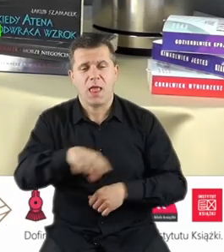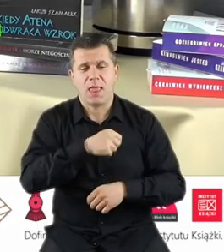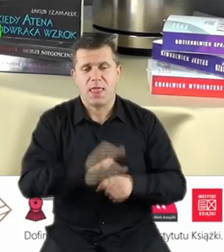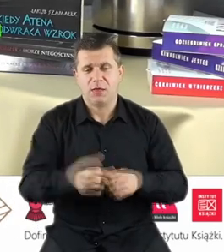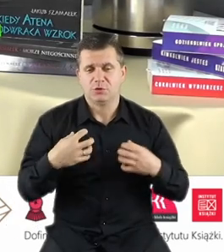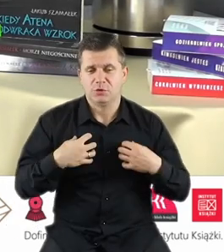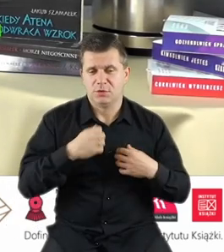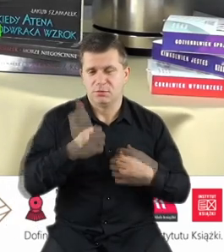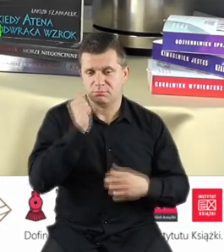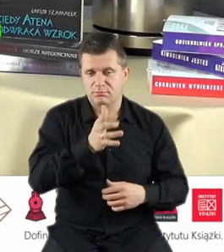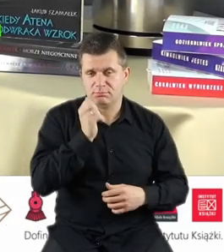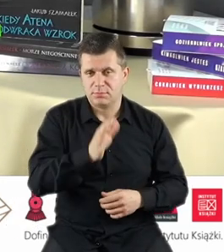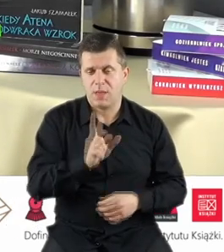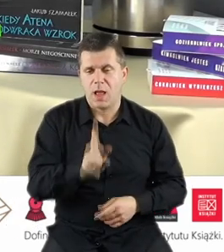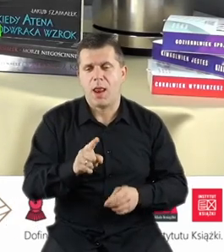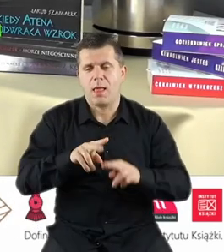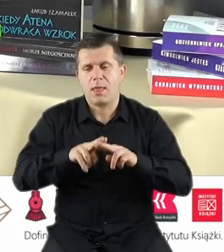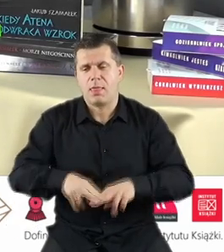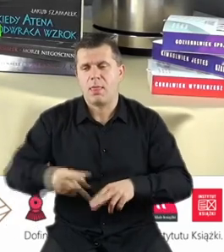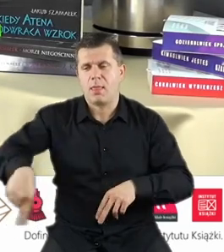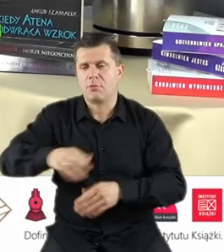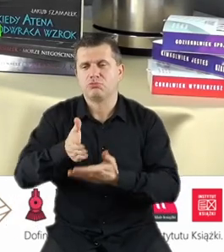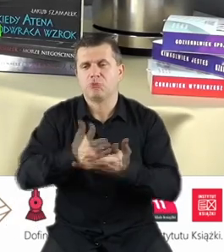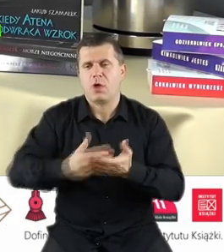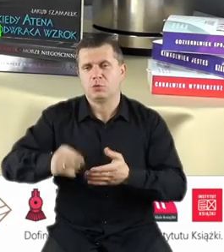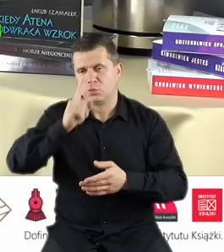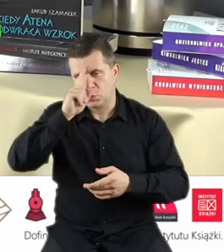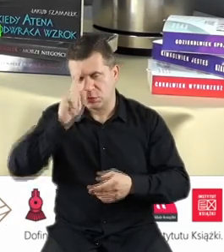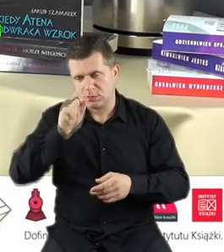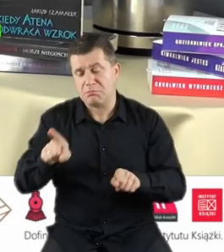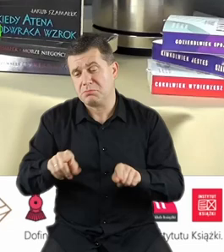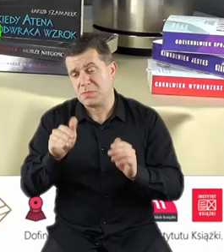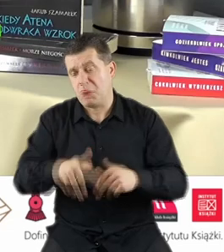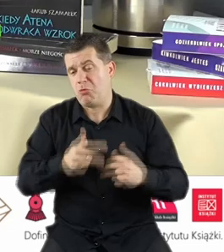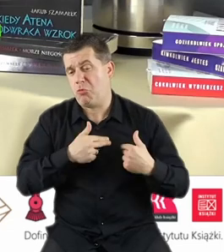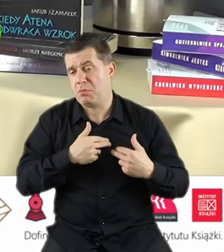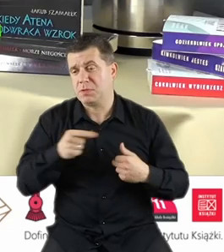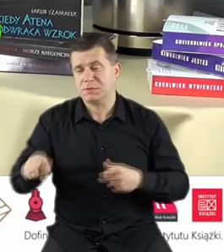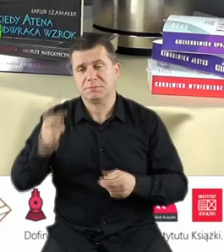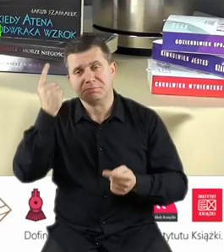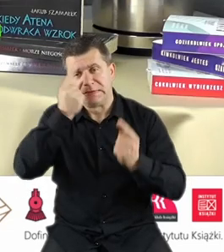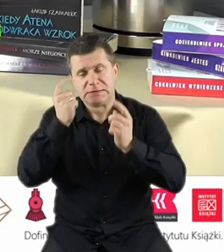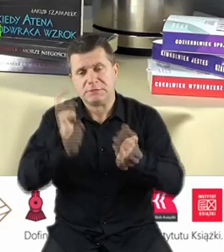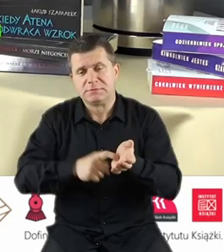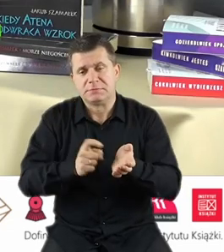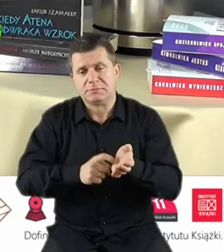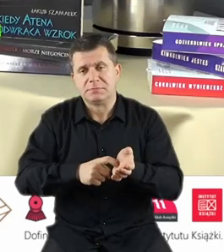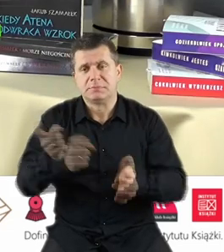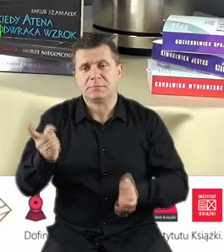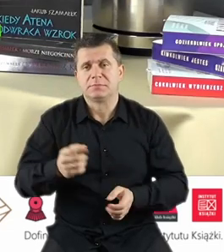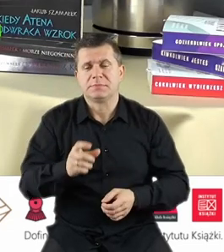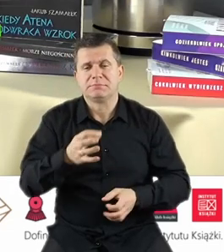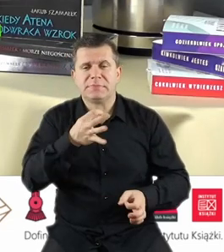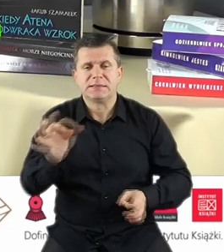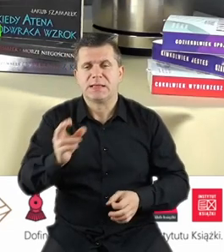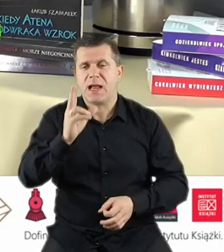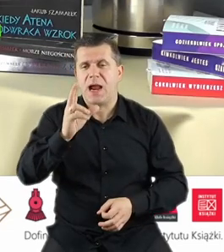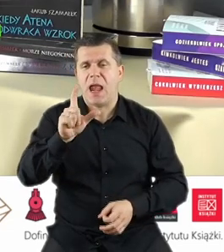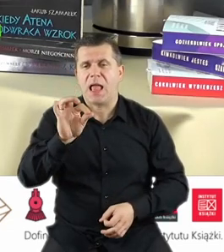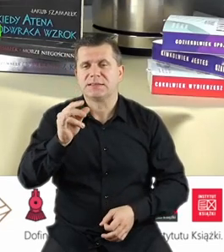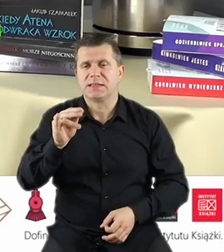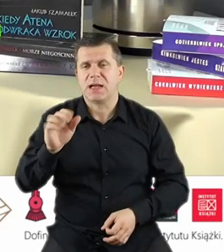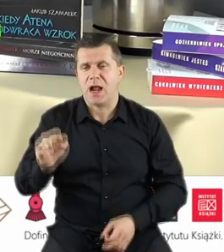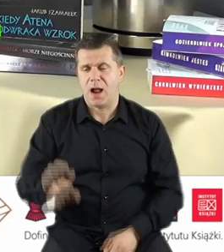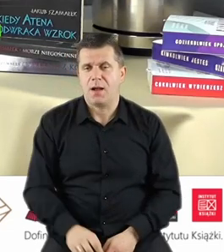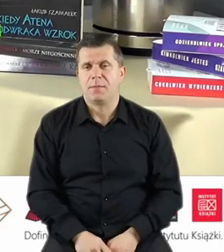jakby spora część czytelników i też może jurorów oczekuje jednak Klasyki. klasyki i